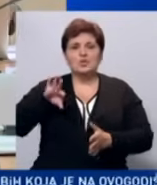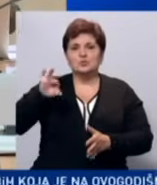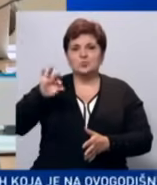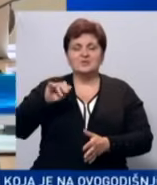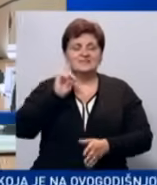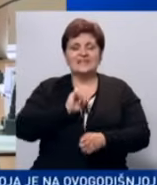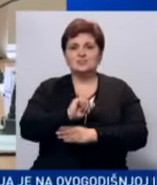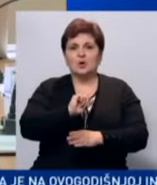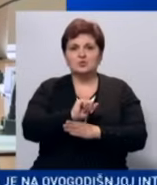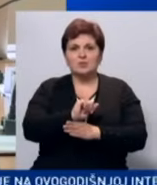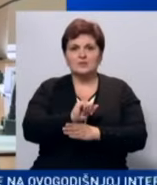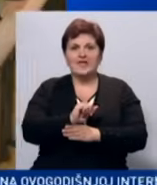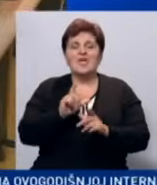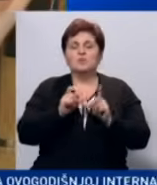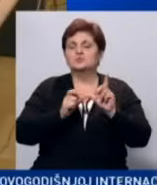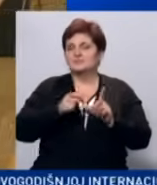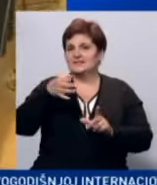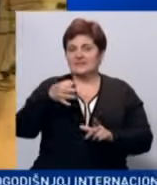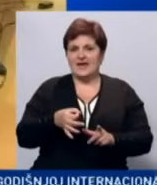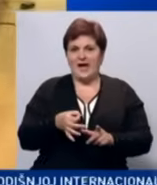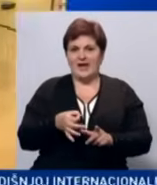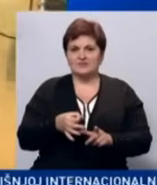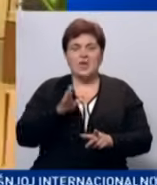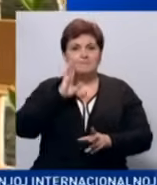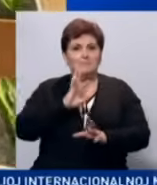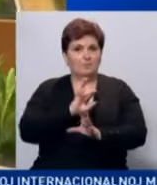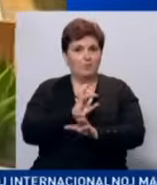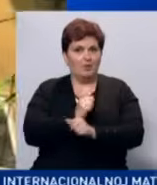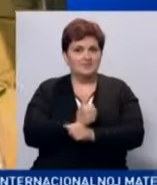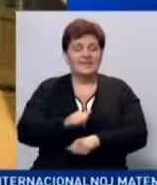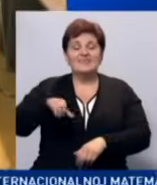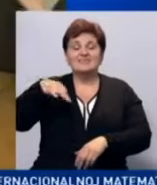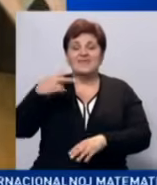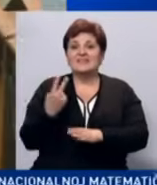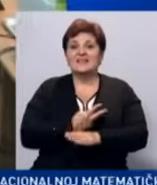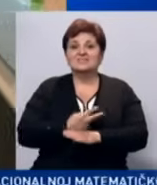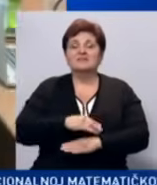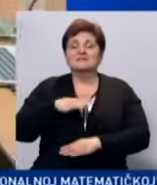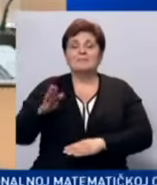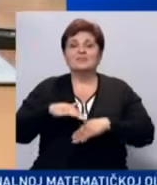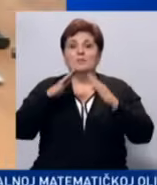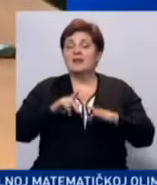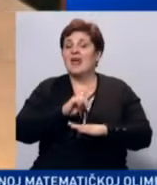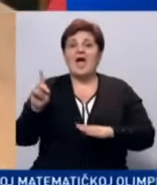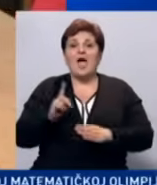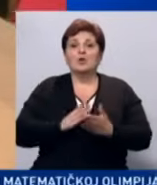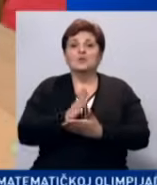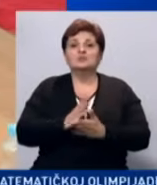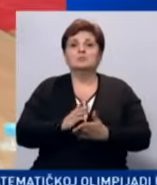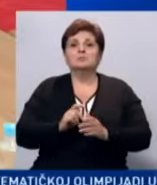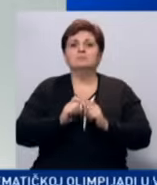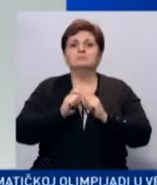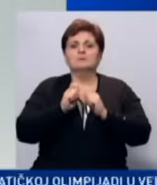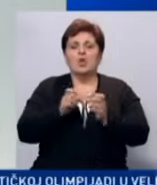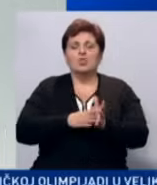Tuzlanski, Zeničko-Dobojski te Unsko-Sanski kanton. Bosna i Hercegovina je jedina zemlja Zapadnog Balkana koja nije službeno podnijela